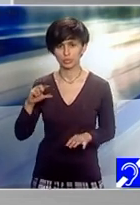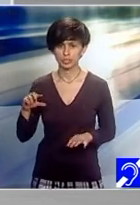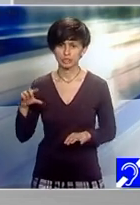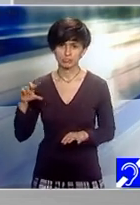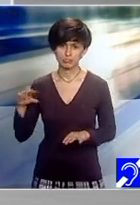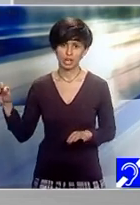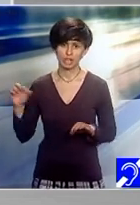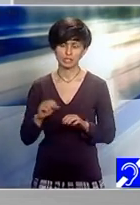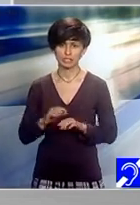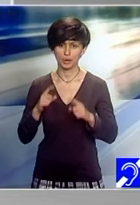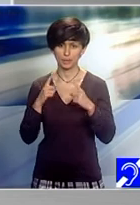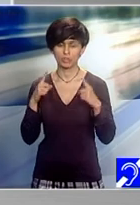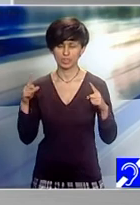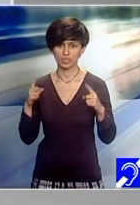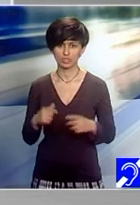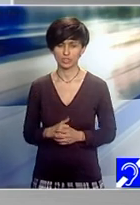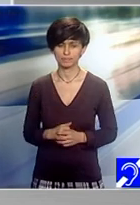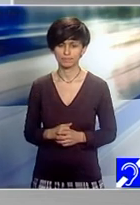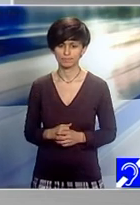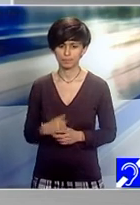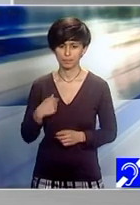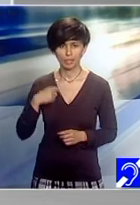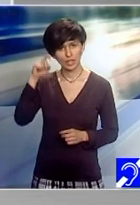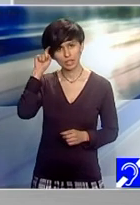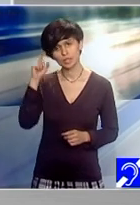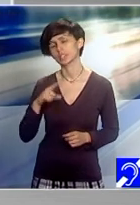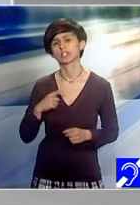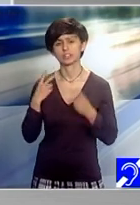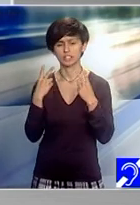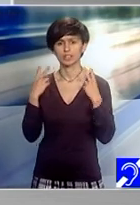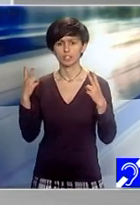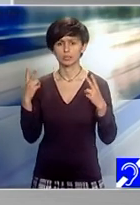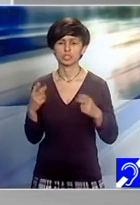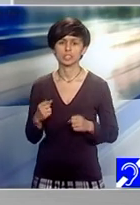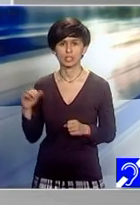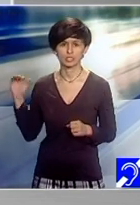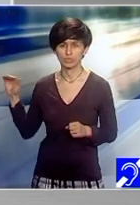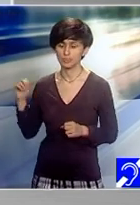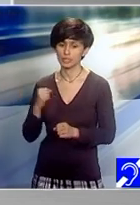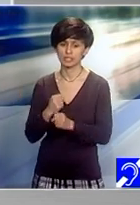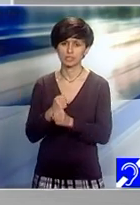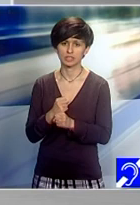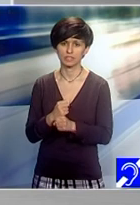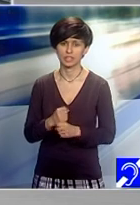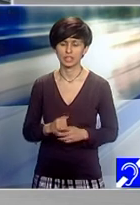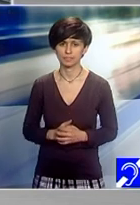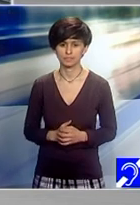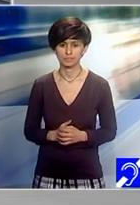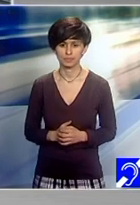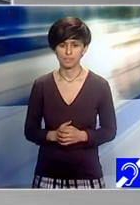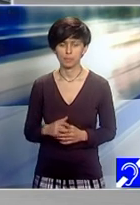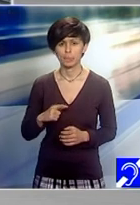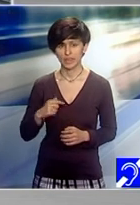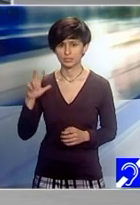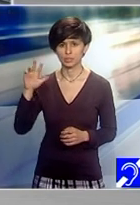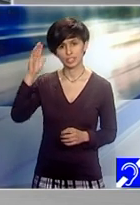Cred că e foarte important ca copiii să facă non-formal. Și cred că e foarte important să învețe lucrul acesta. Mai sunt 3 zile? Mai sunt